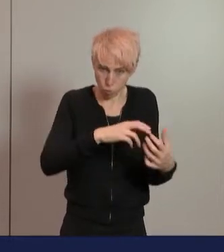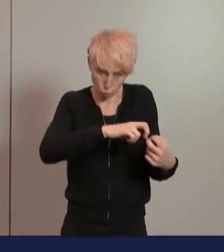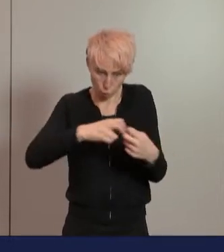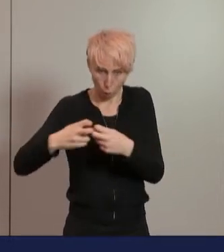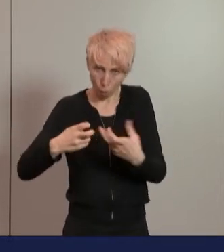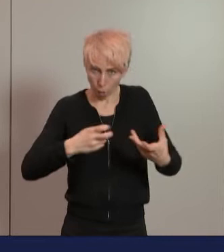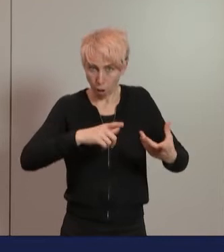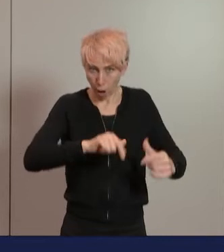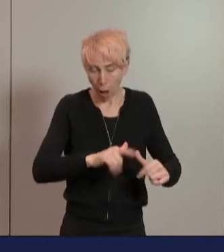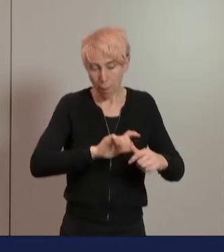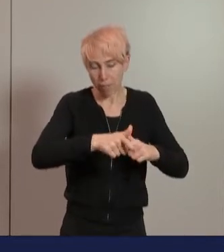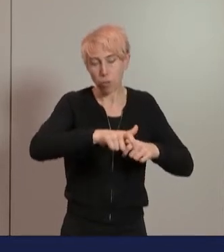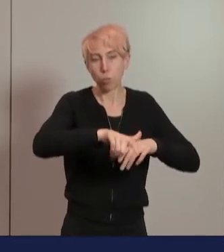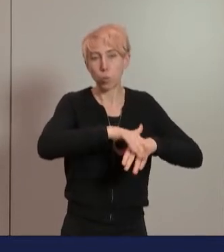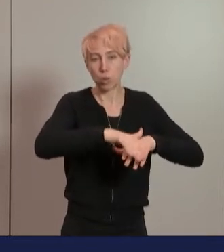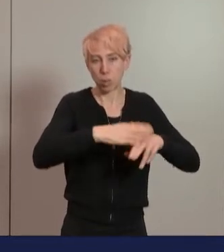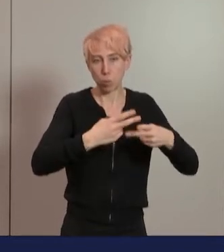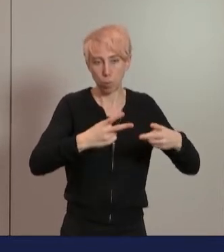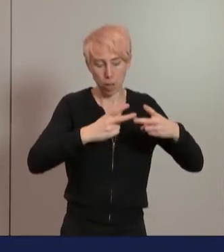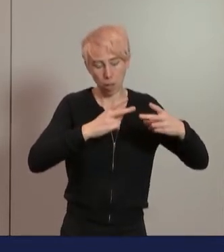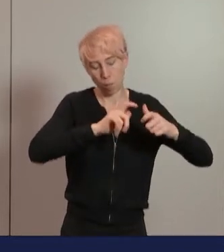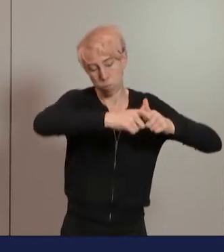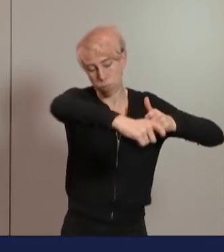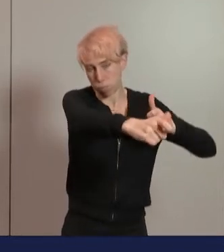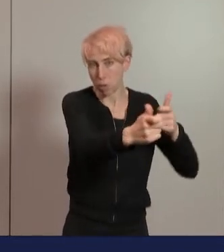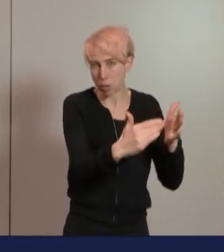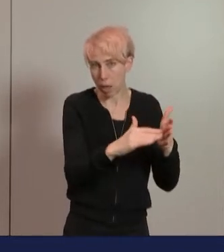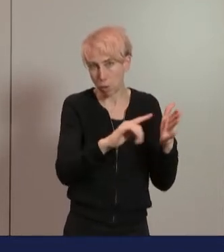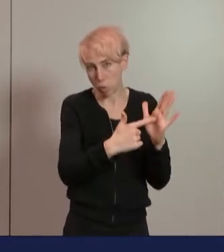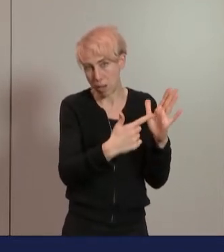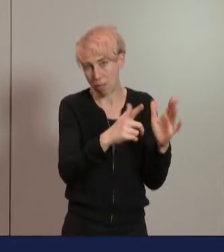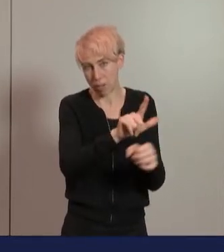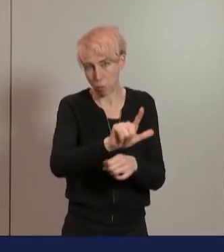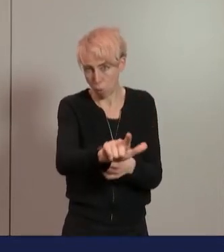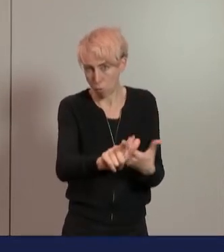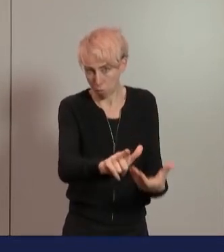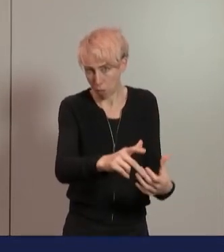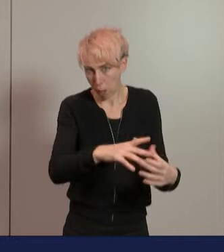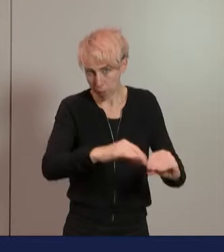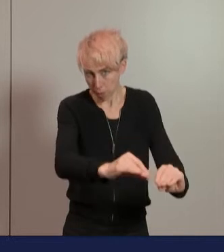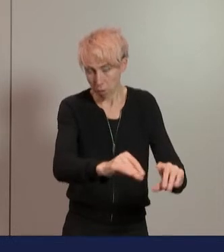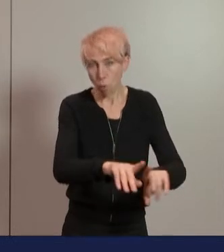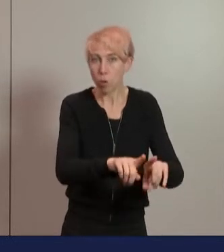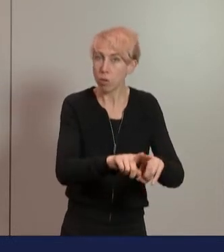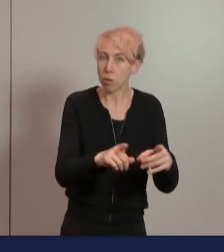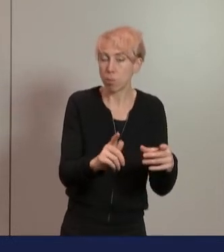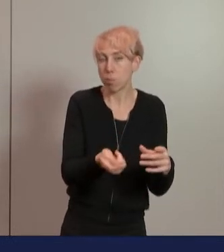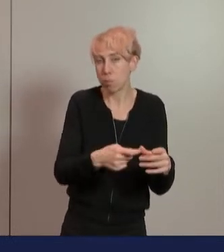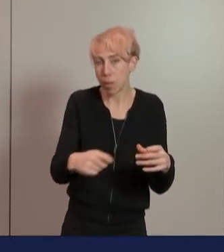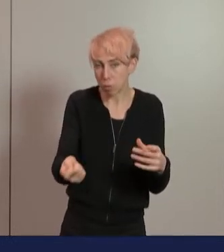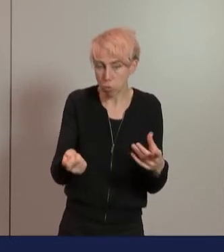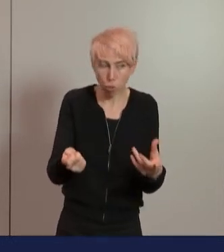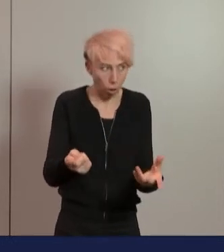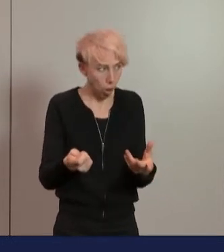politiques publiques ensuite. Donc ça c'est pour 2022. On va poursuivre bien sûr la démarche genre-espace